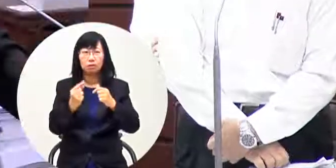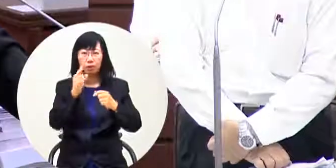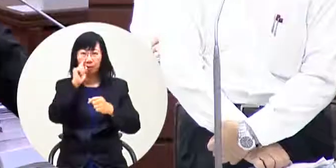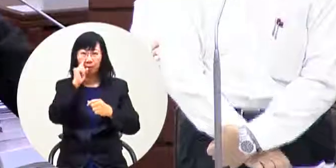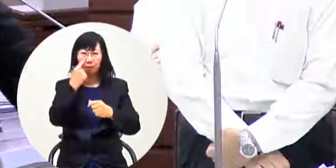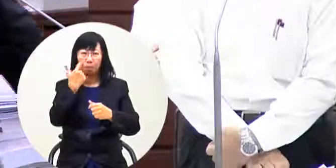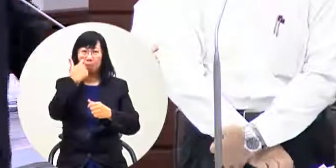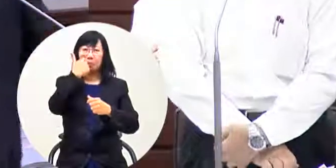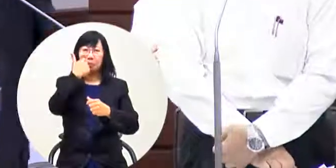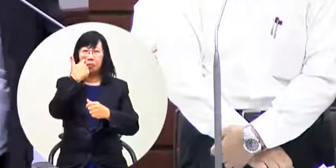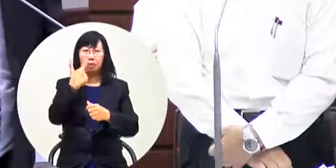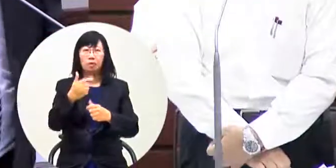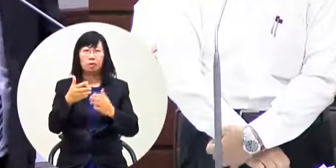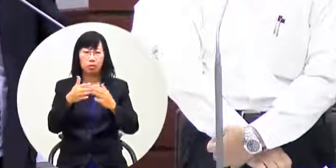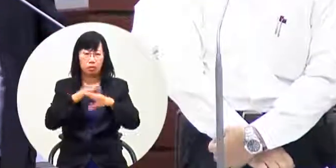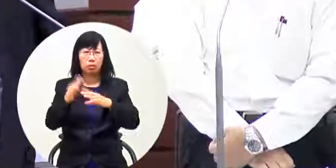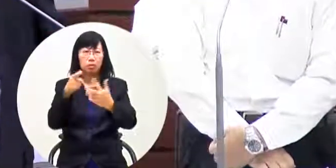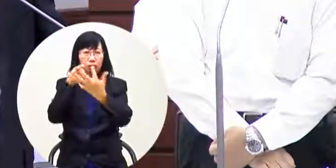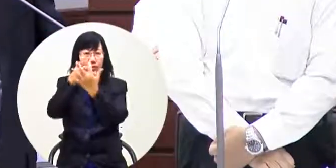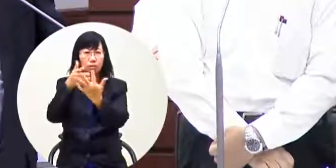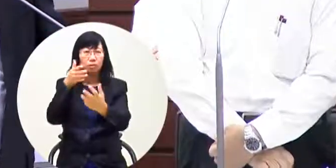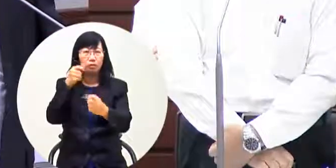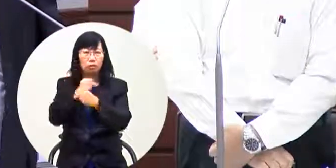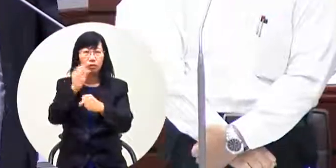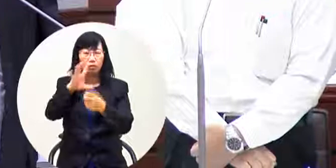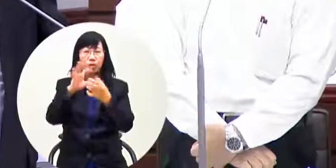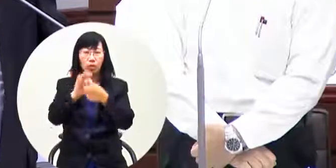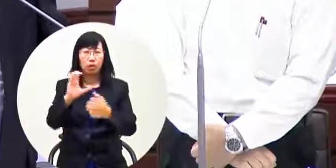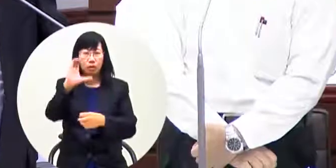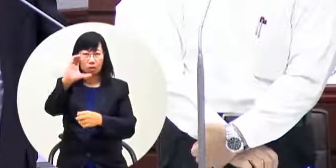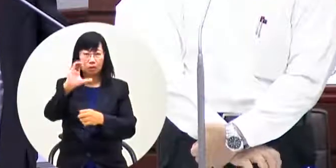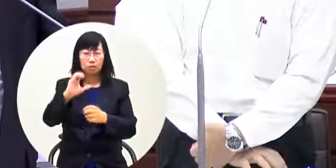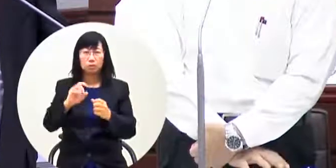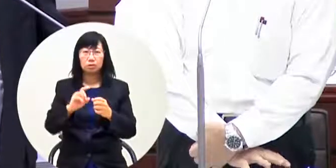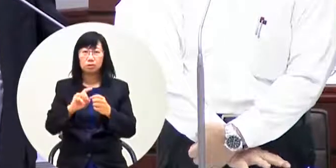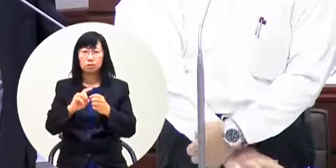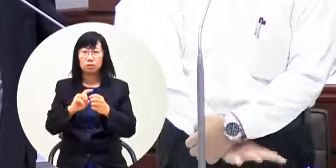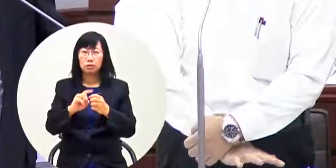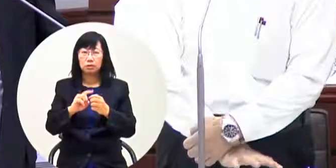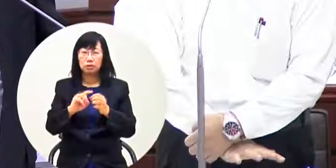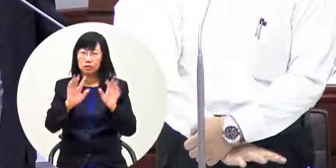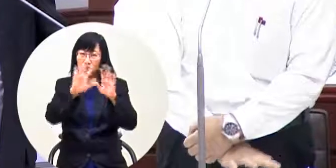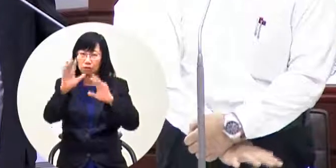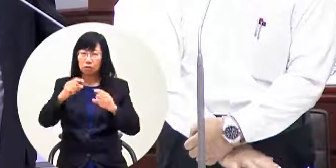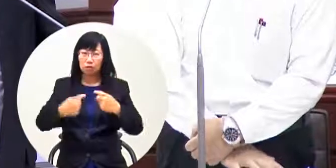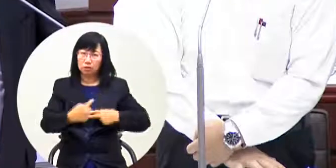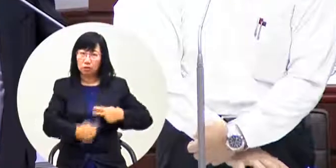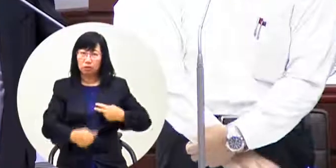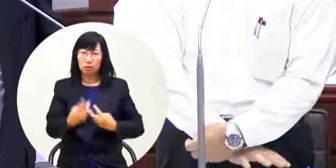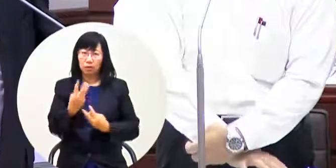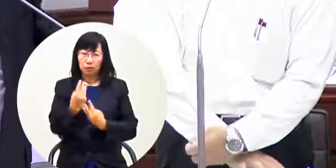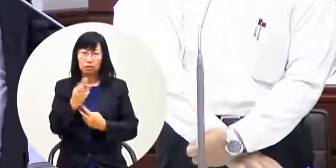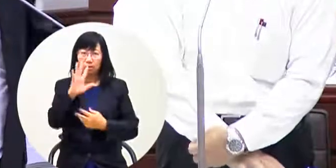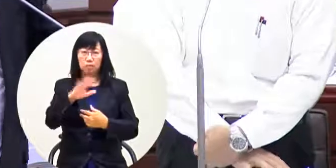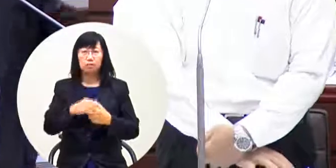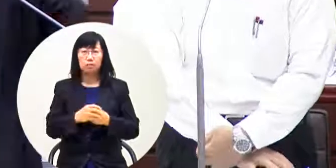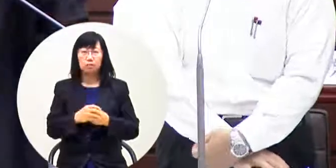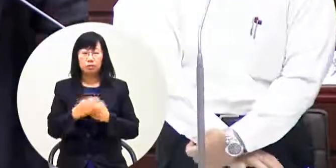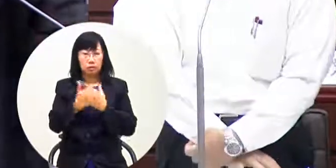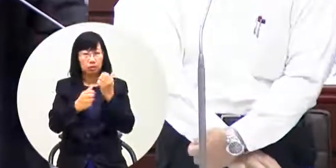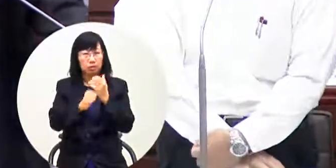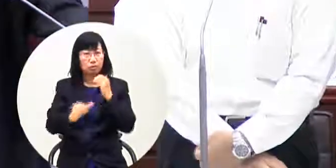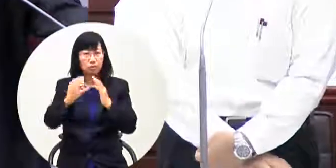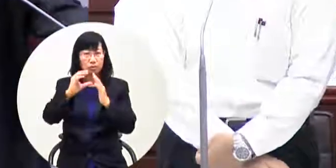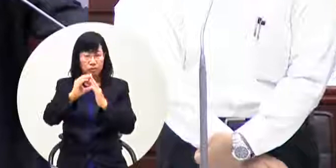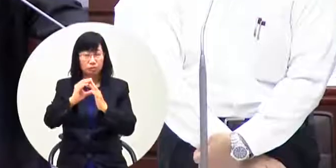密集型肝炎等等，这些我们可以在卫生局的 在作为上面可以直接去做的。但是事实